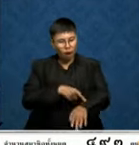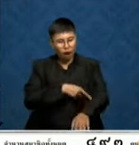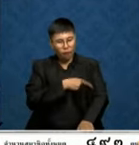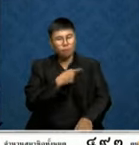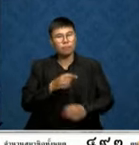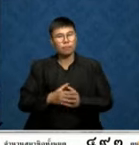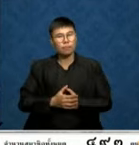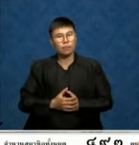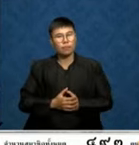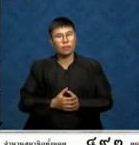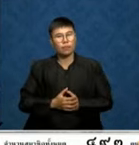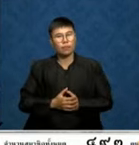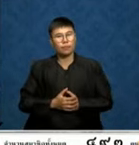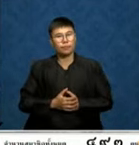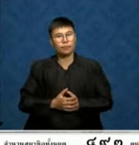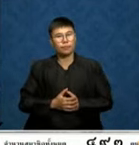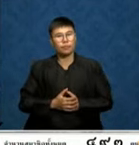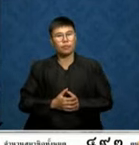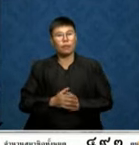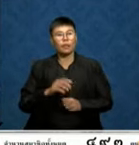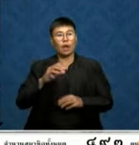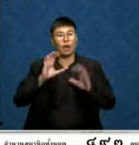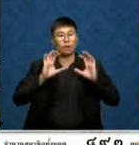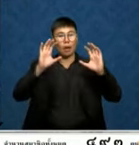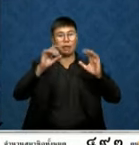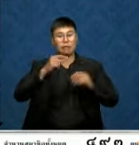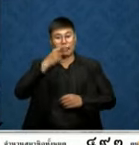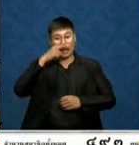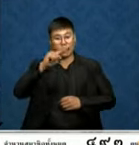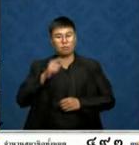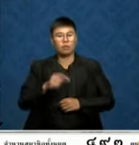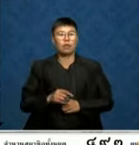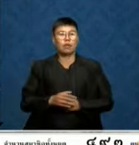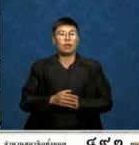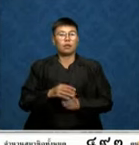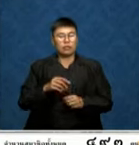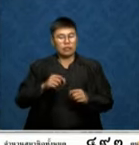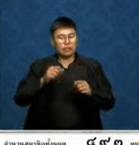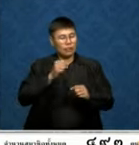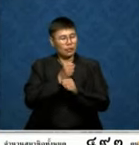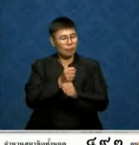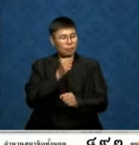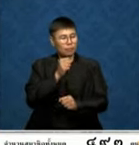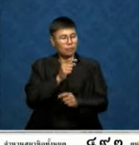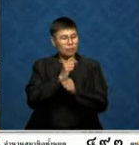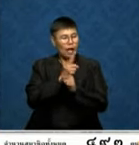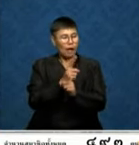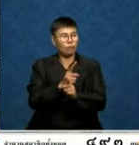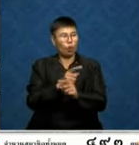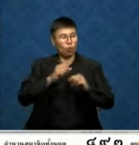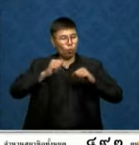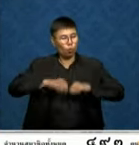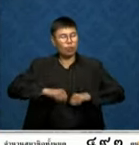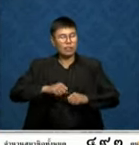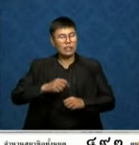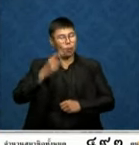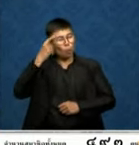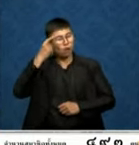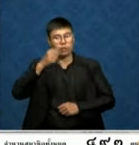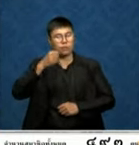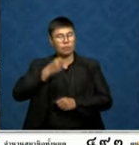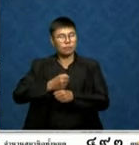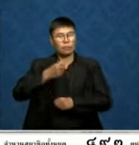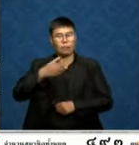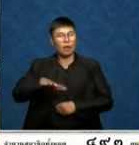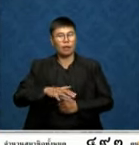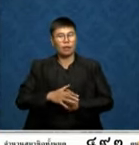าลไทยยังมีโอกาสเสี่ยงที่จะทำไม่ได้ตามข้อตกลงนั้นนะครับมองกลับไปที่หน้าที่32เมื่ออภิ